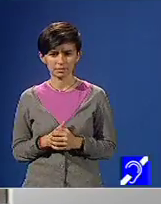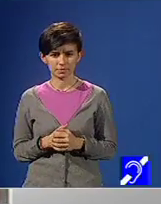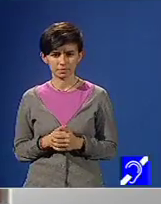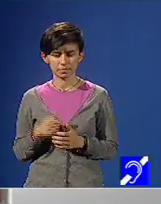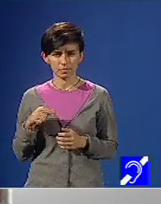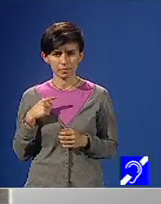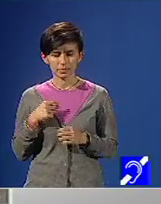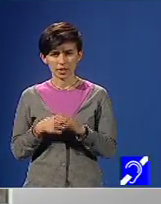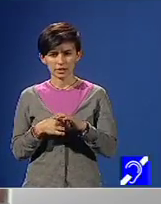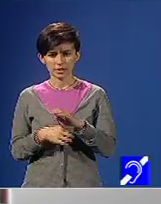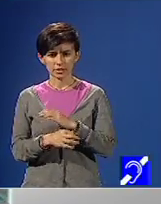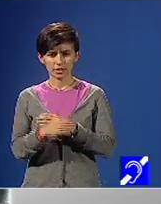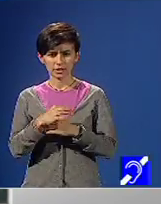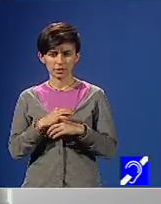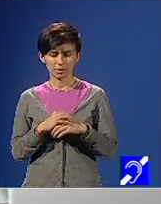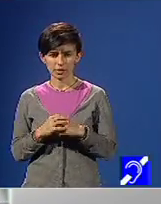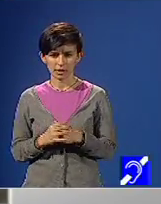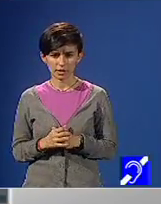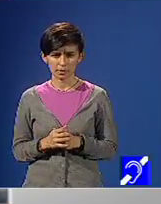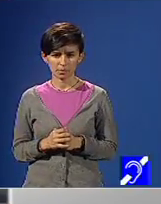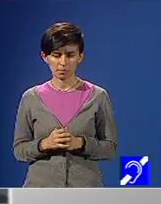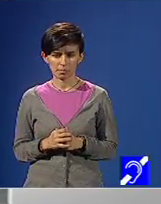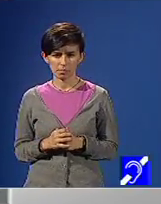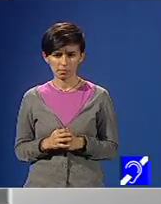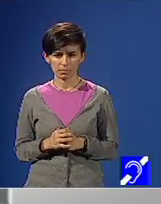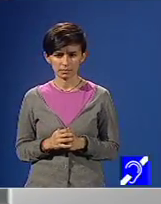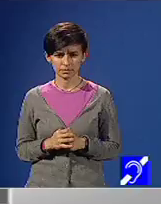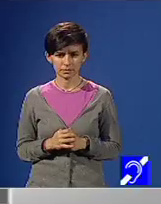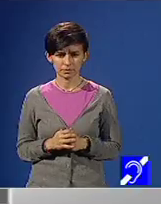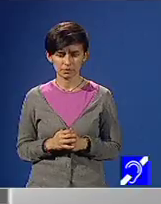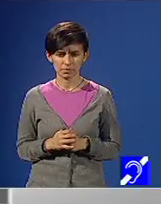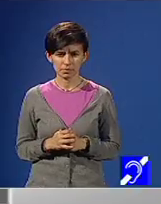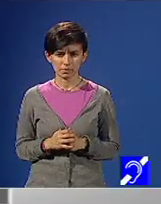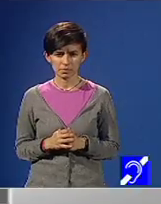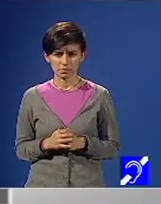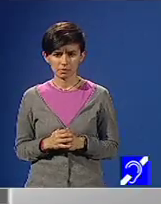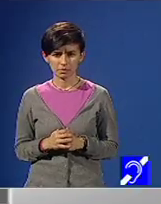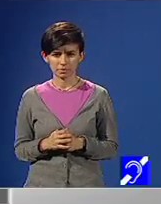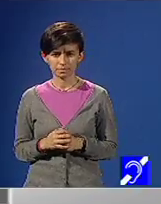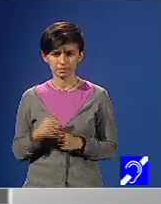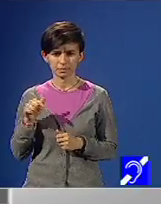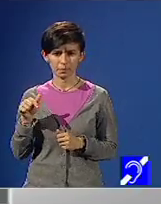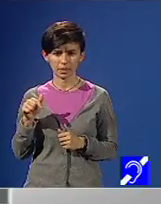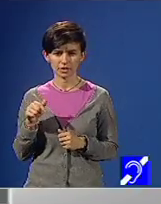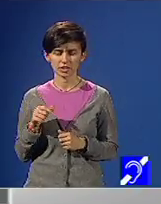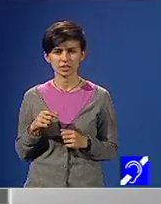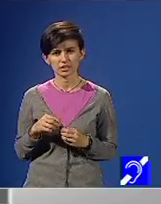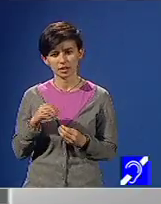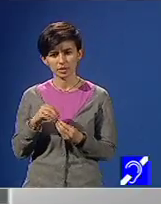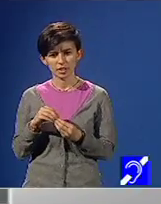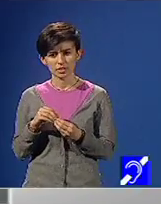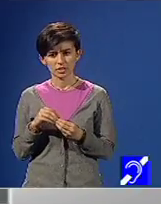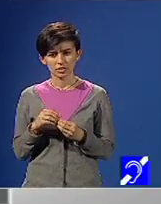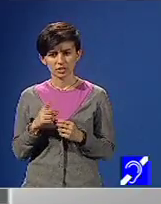Aici este trackerul propriu zis și o brățară. Cele două se pun împreună și în momentul în care legăm brățara